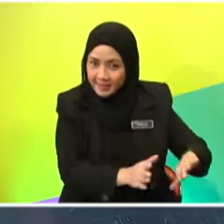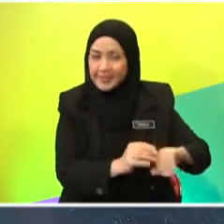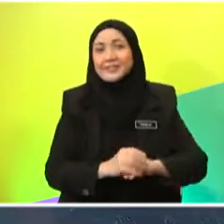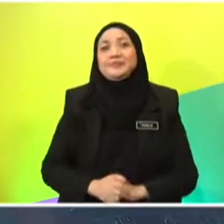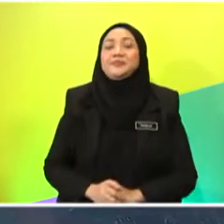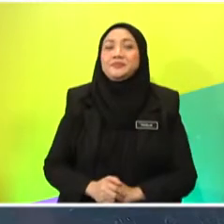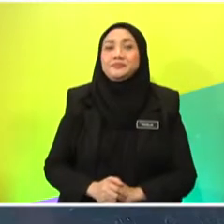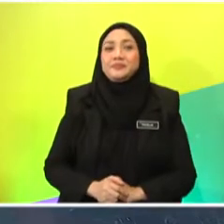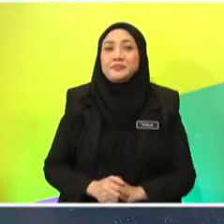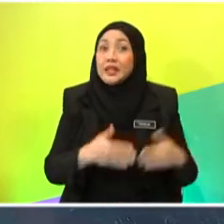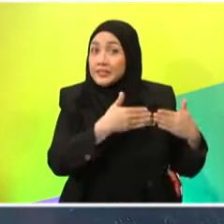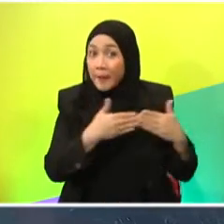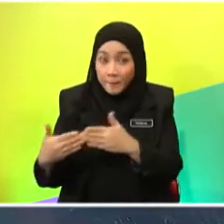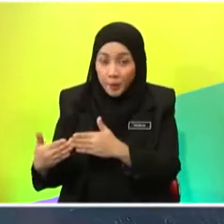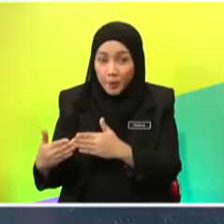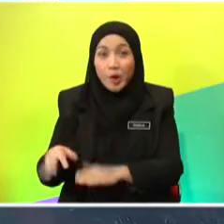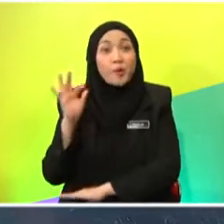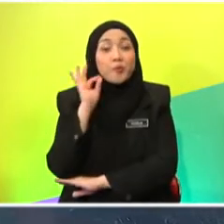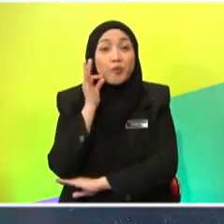seterusnya seterusnya